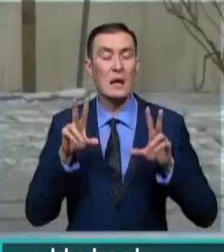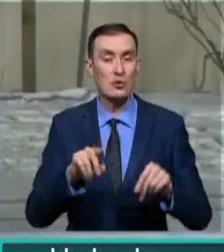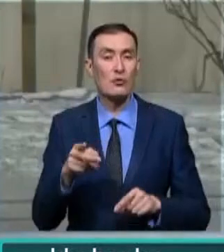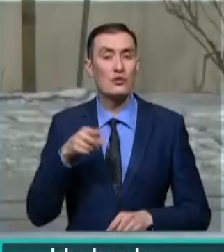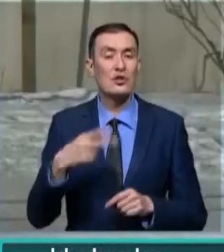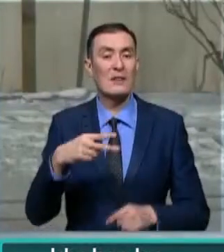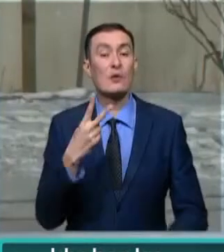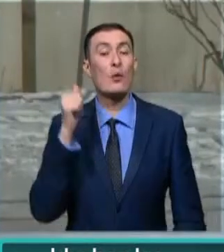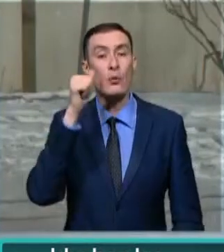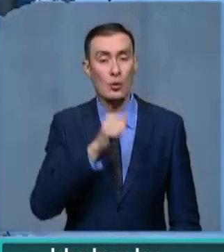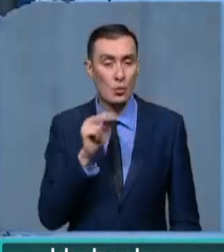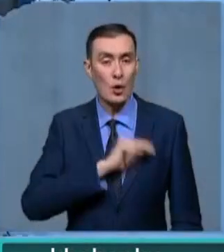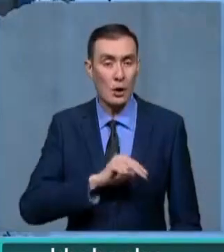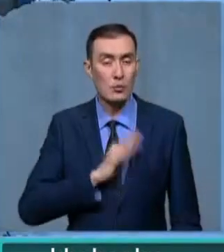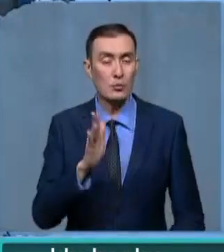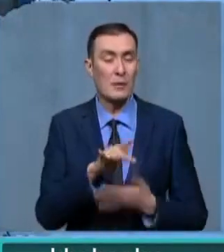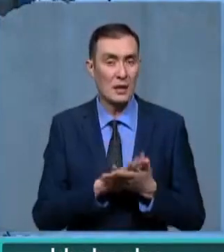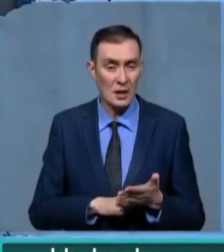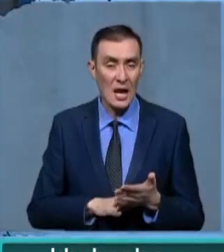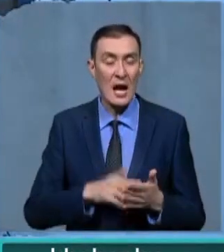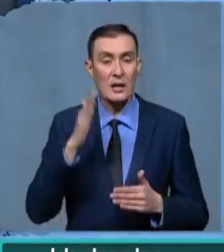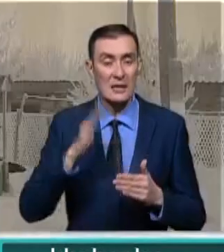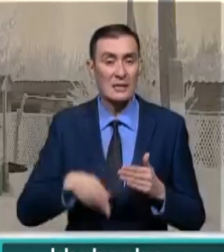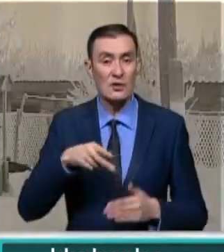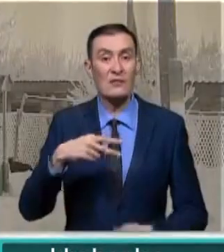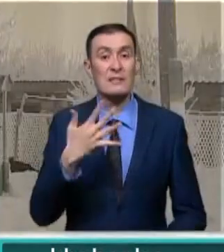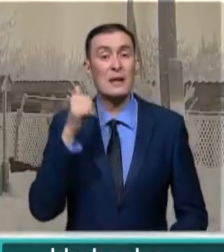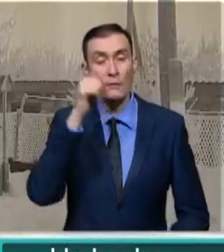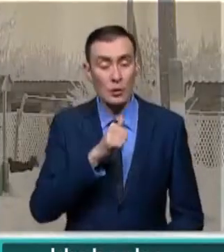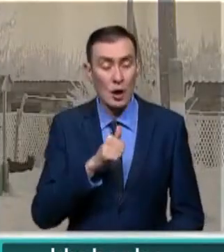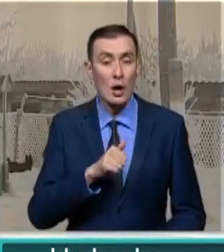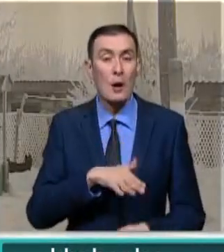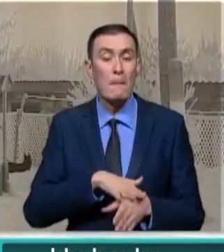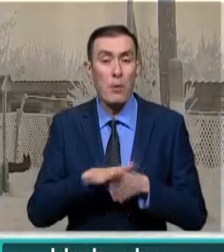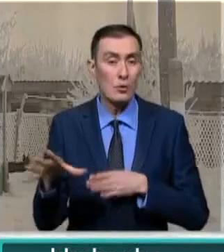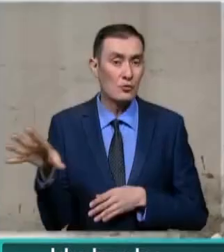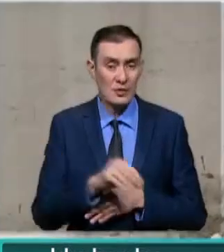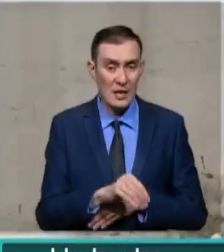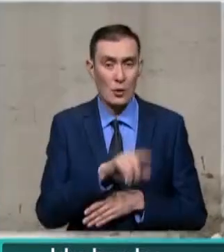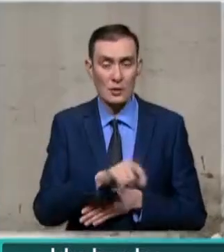что в 2022 работу эту продолжат, а до конца 2025 и вовсе всех сельчан